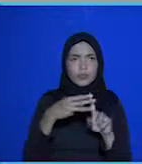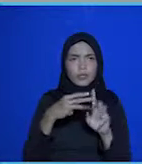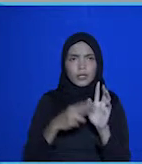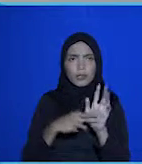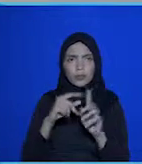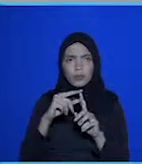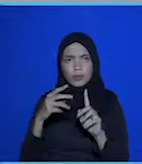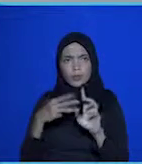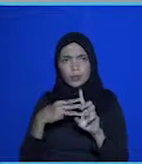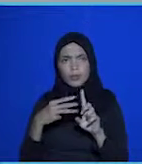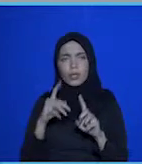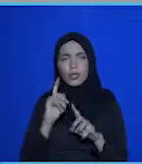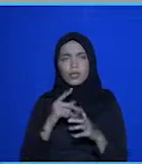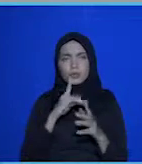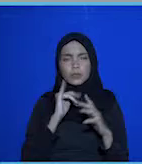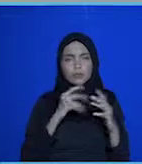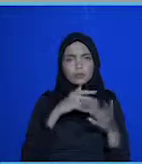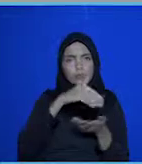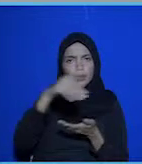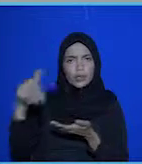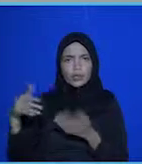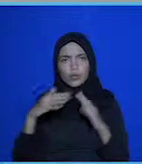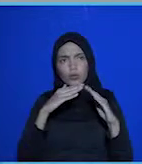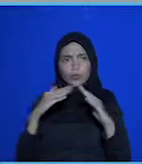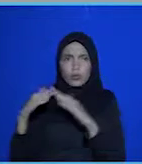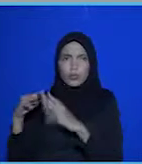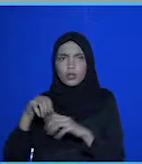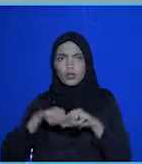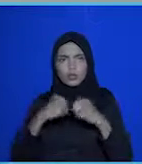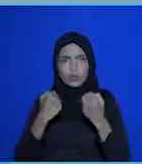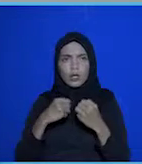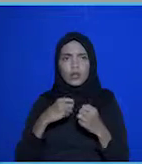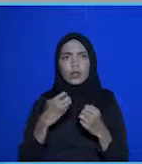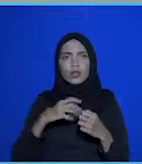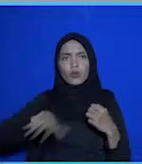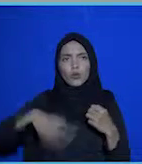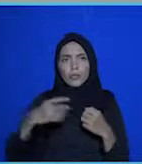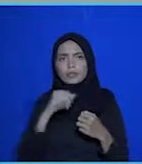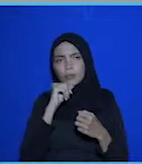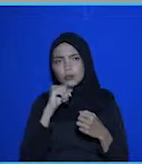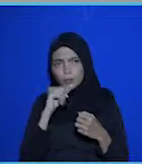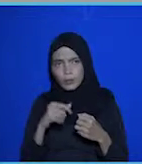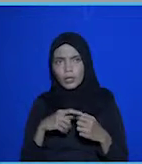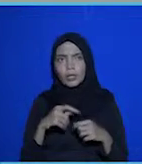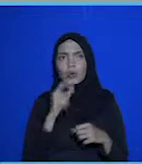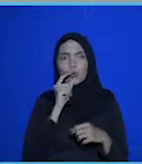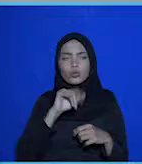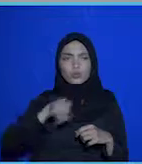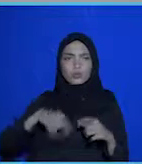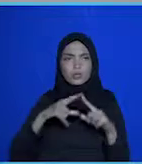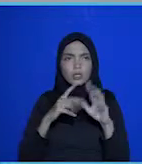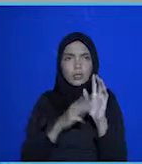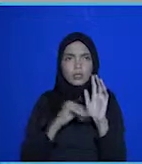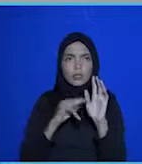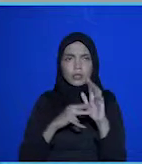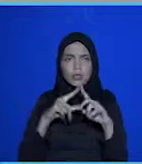ada inventarisasi rumah yang rusak sekaligus mendata anggota keluarga untuk jaminan hidup selama maksimal 3 bulan 900